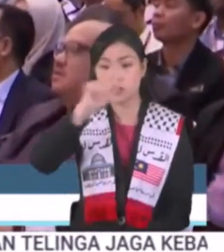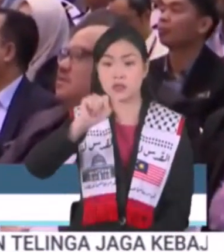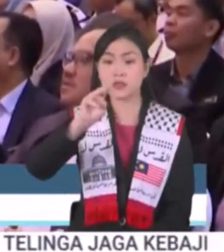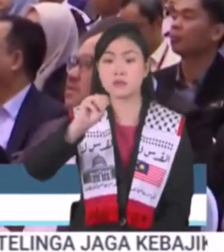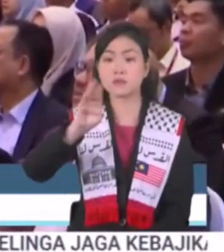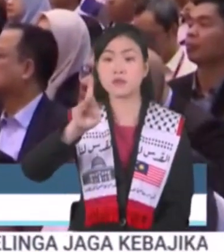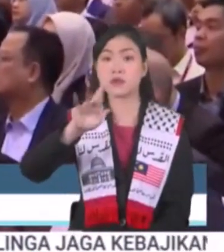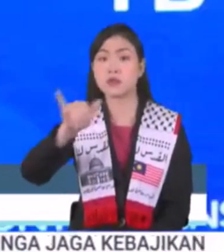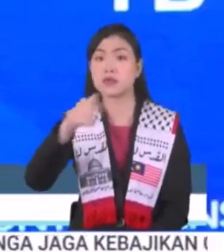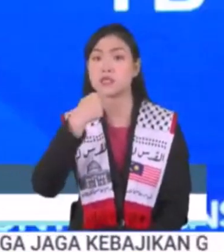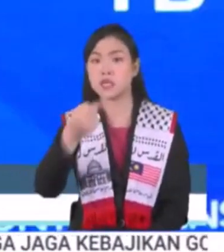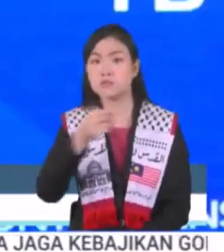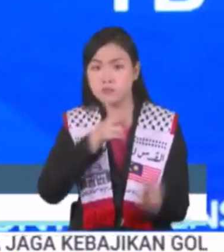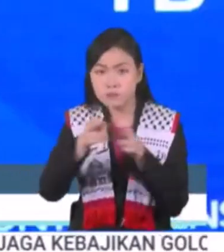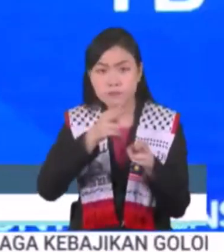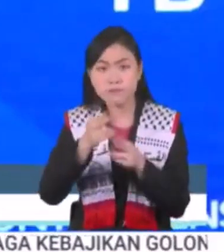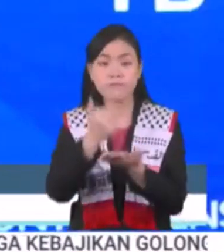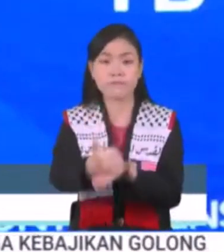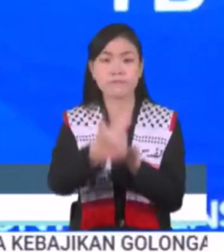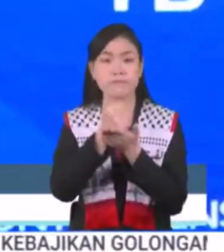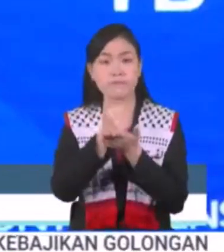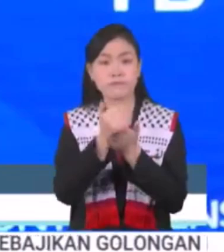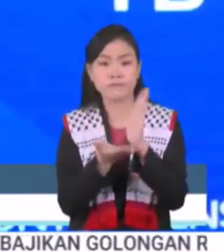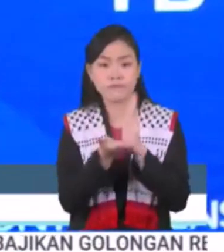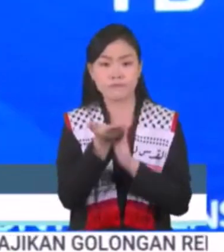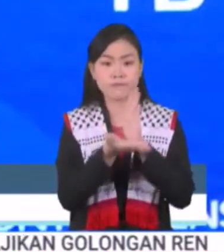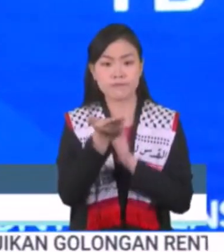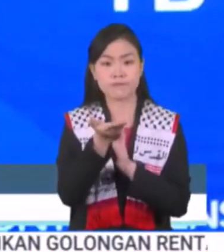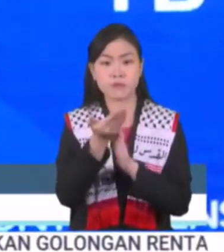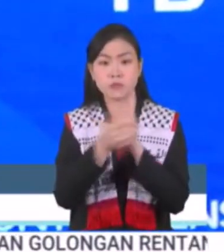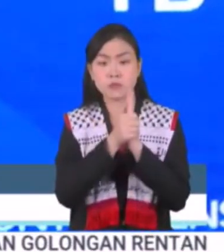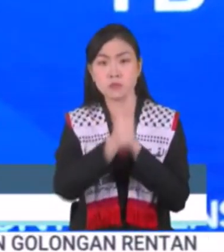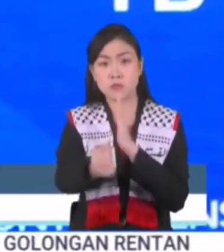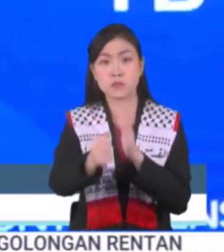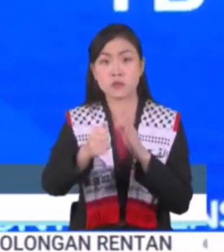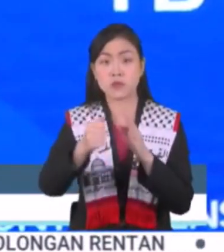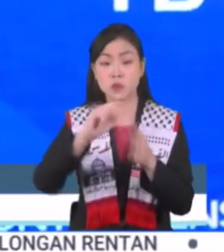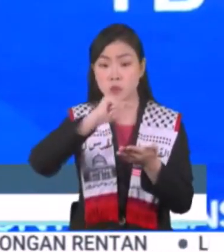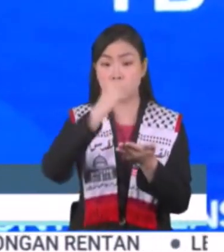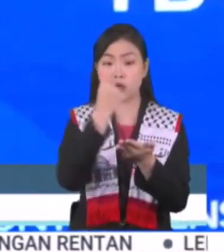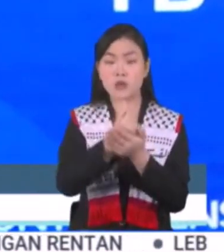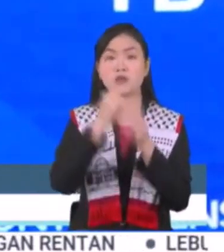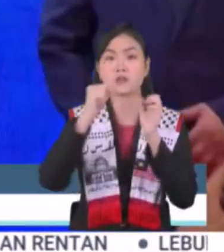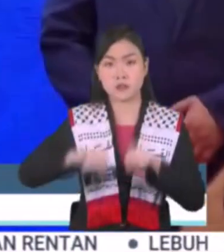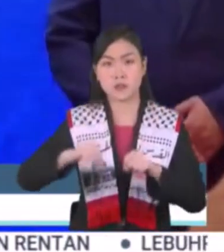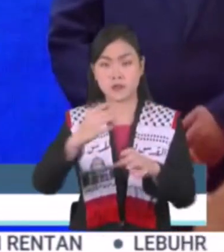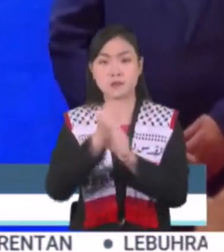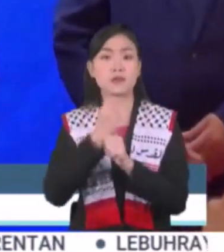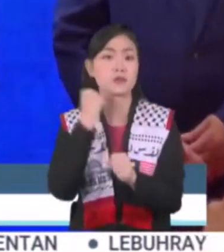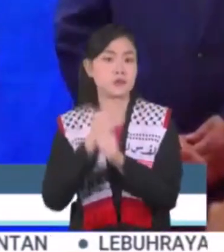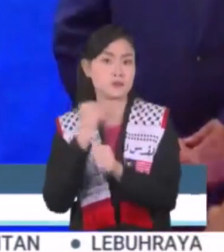Kadir berkata usaha tersebut membantu meningkatkan kebolehpasaran graduan.